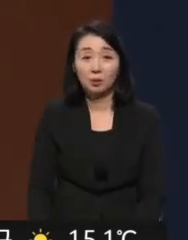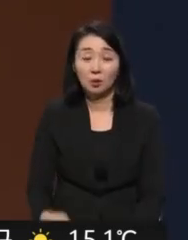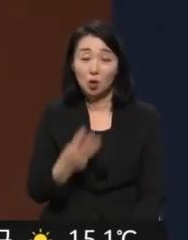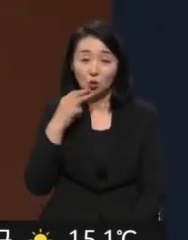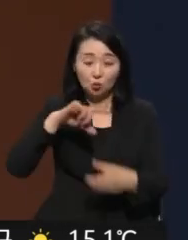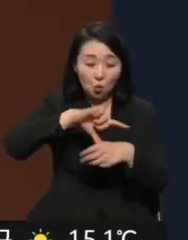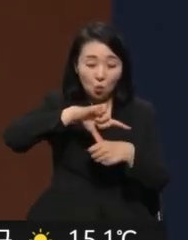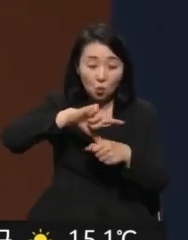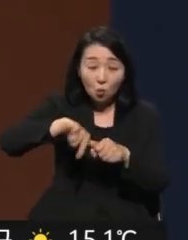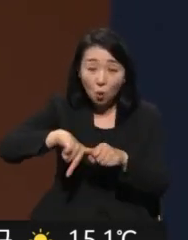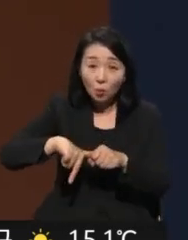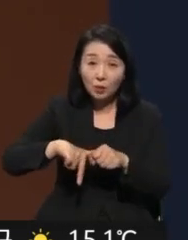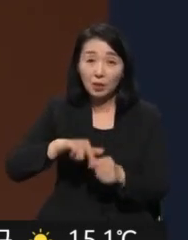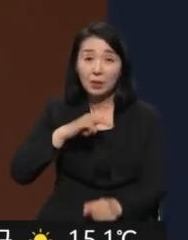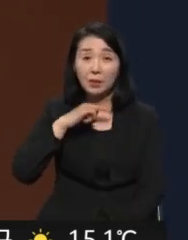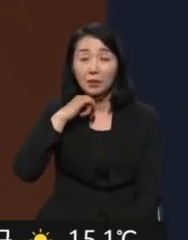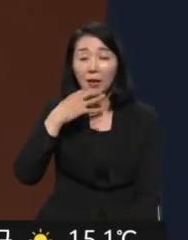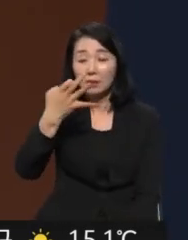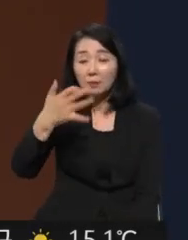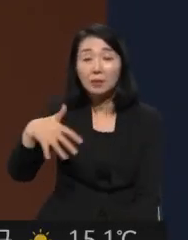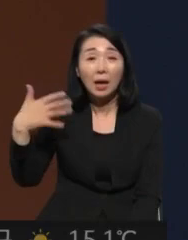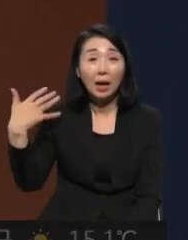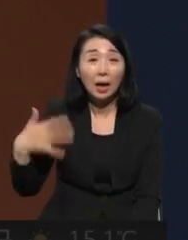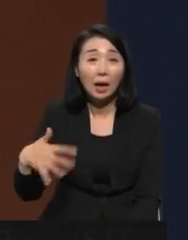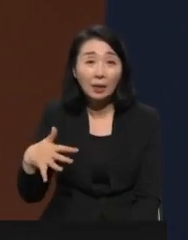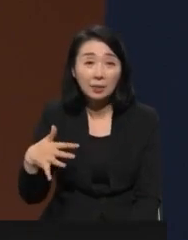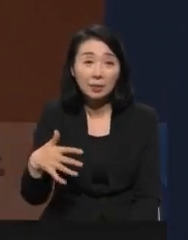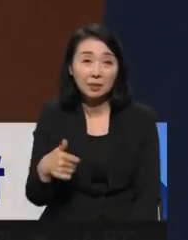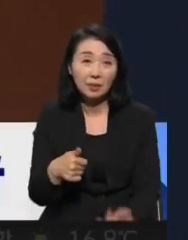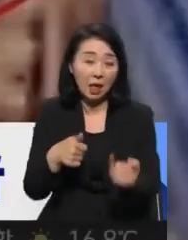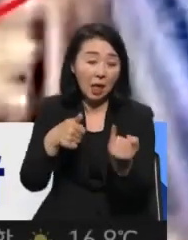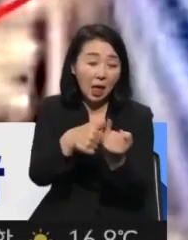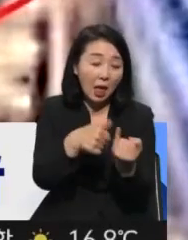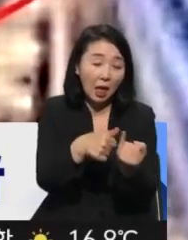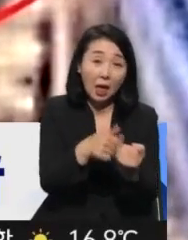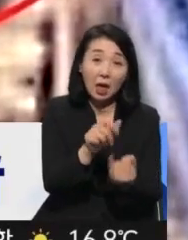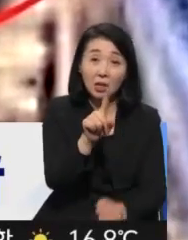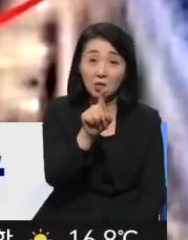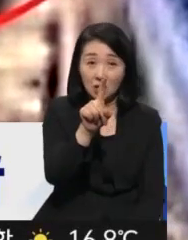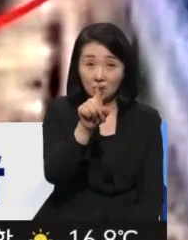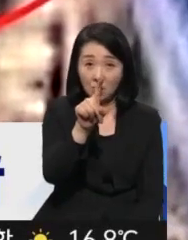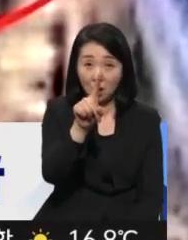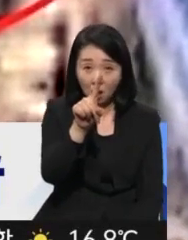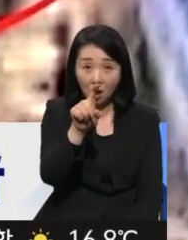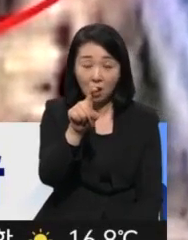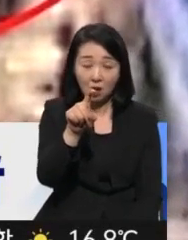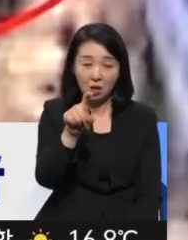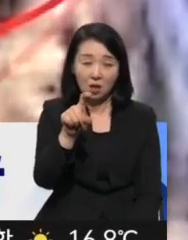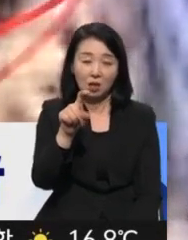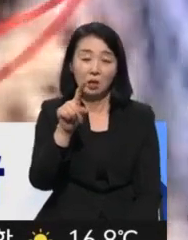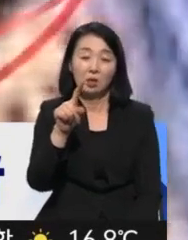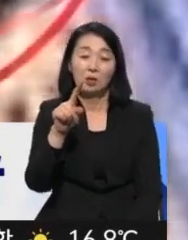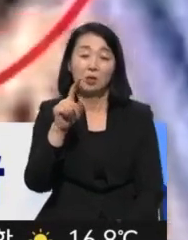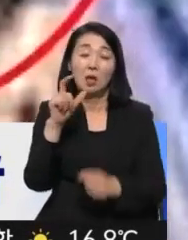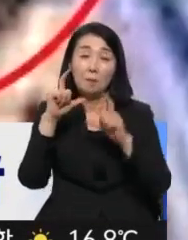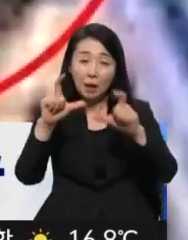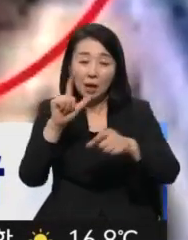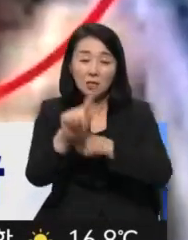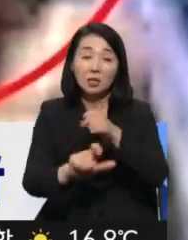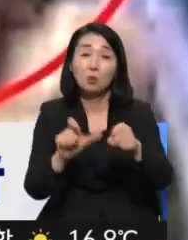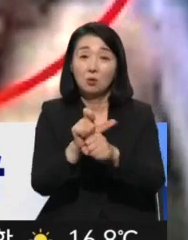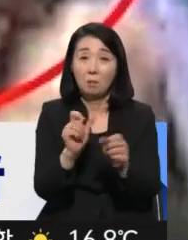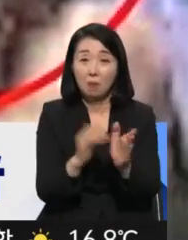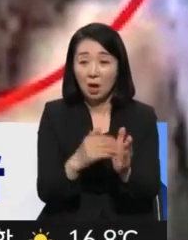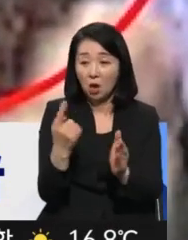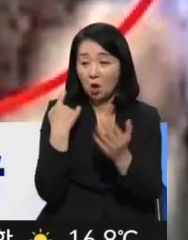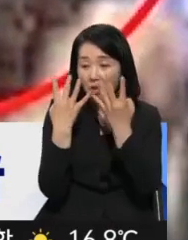미성년자 11명을 성폭행한 혐의로 징역 15년을 선고받은 김근식. 원래는 어제 출소할 예정이었죠.